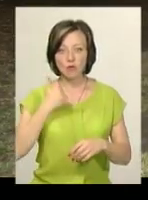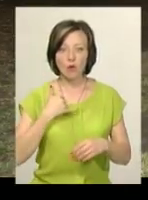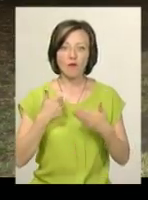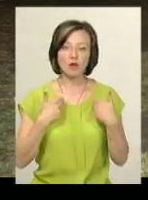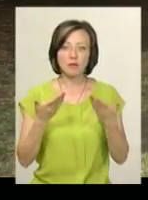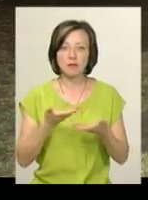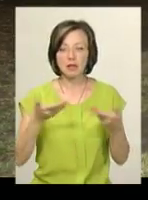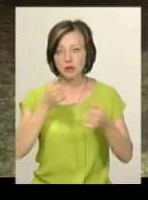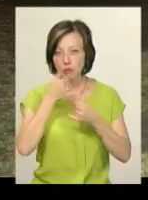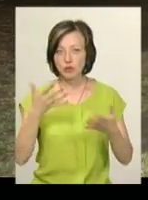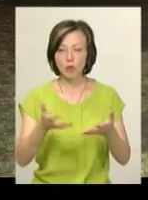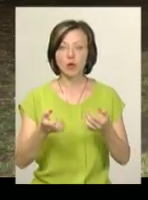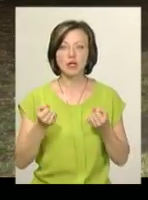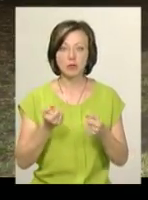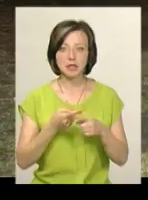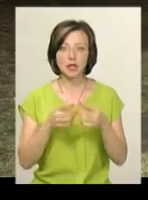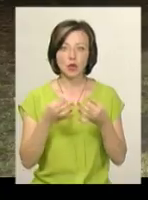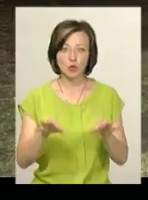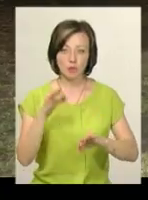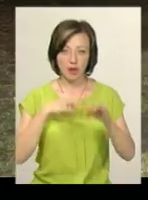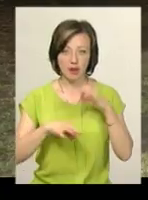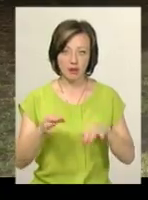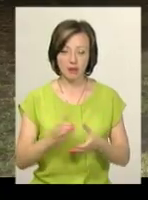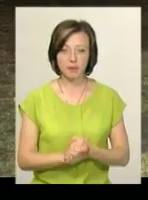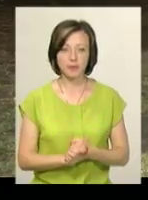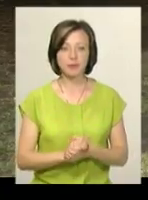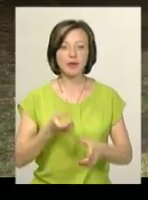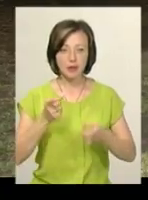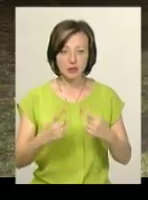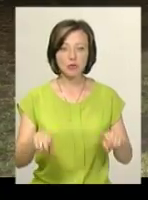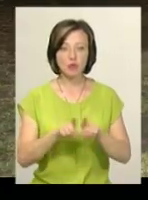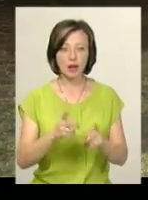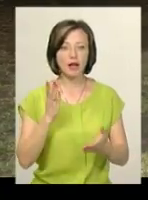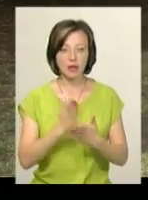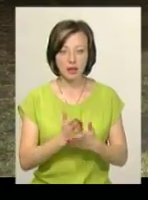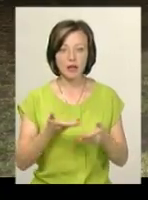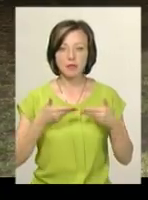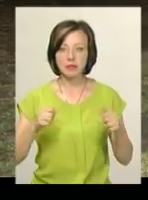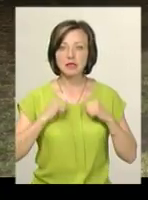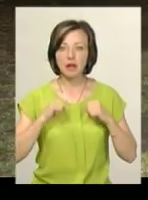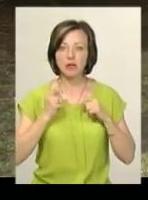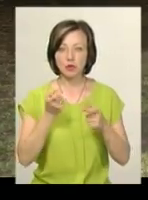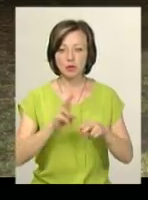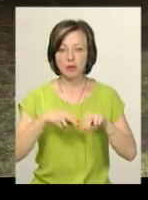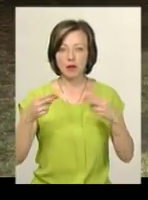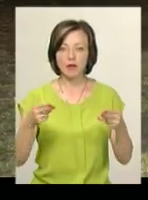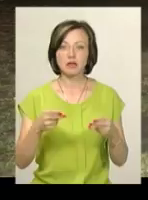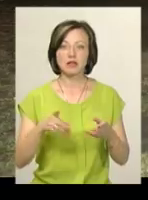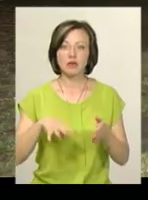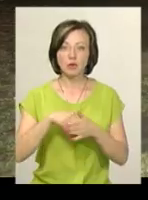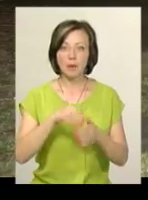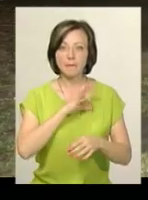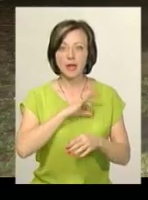не можемо отримати ліки. Ну, дійсно, таке є. І ми стараємося трошки перекривати за рахунок